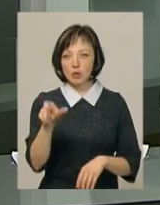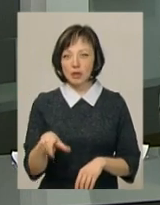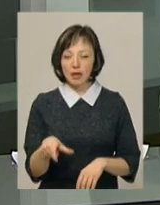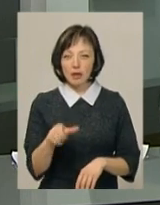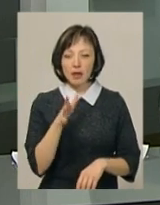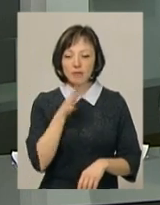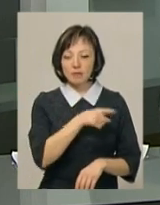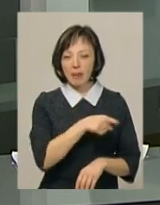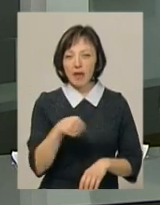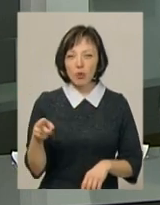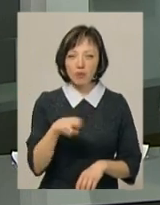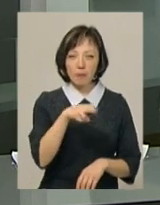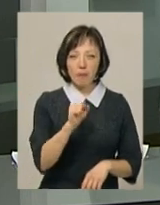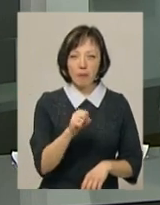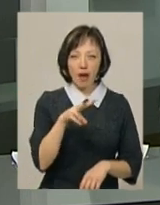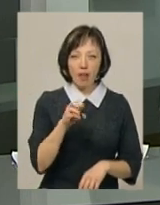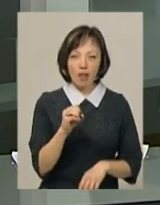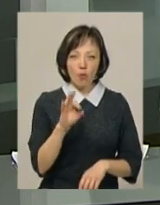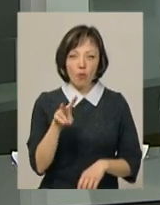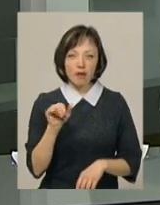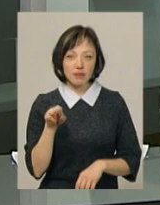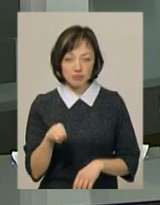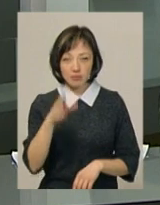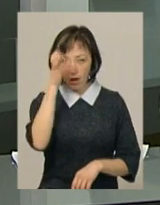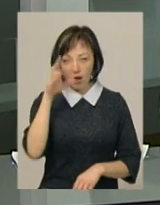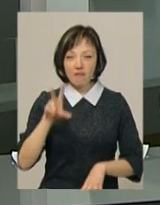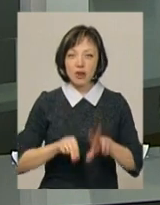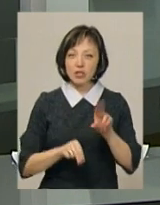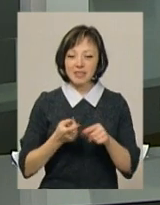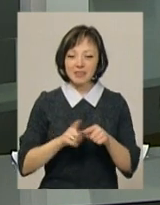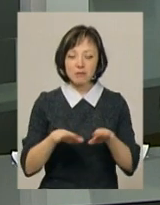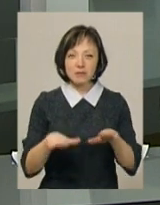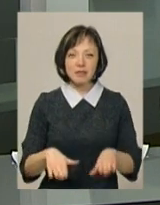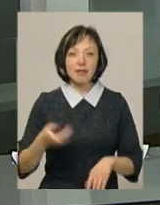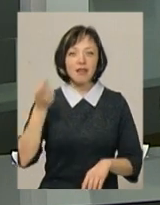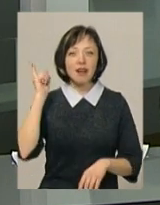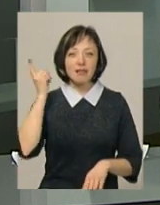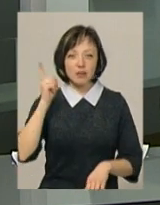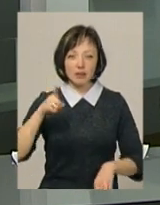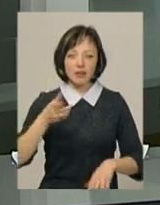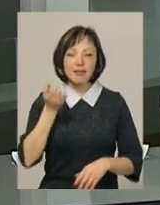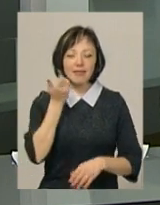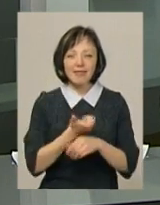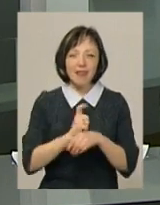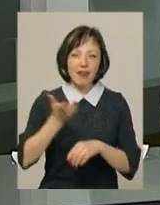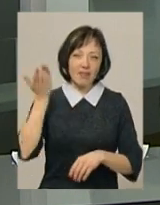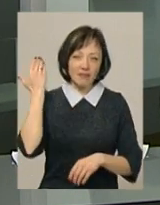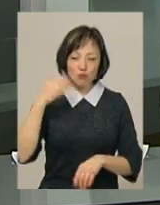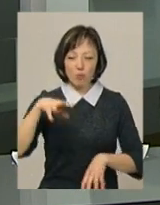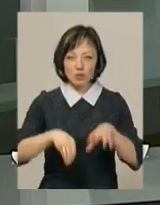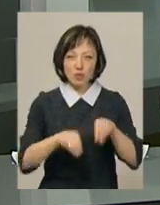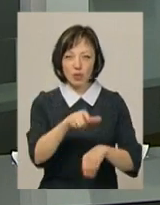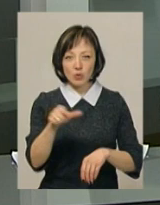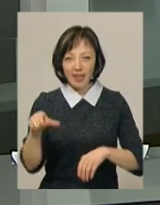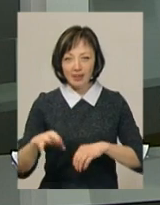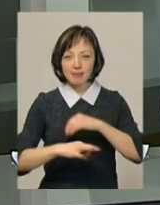палеоліту. Археолог Віктор Вєктров каже, є підстави вважати цю стоянку найдавнішим поселенням людей на території України на схід